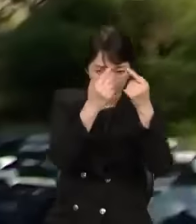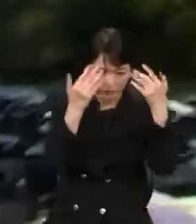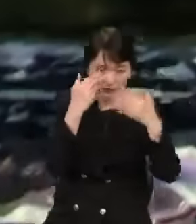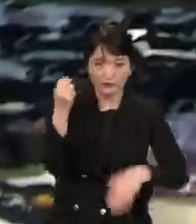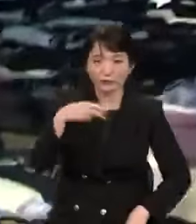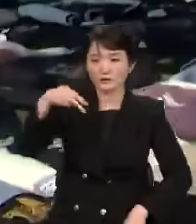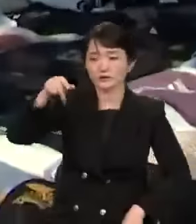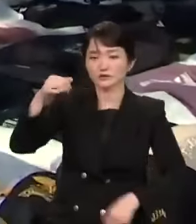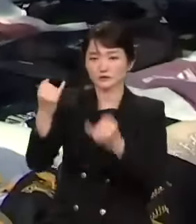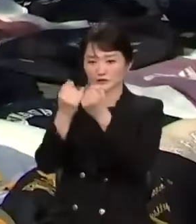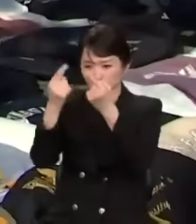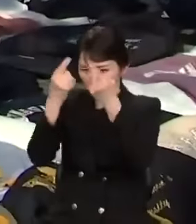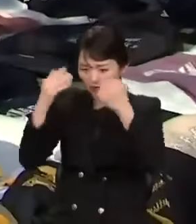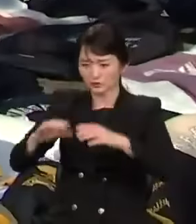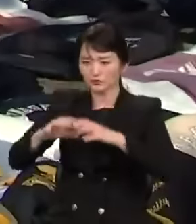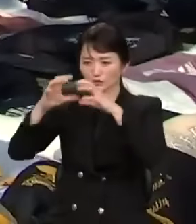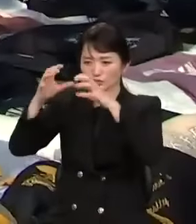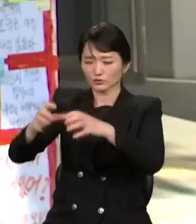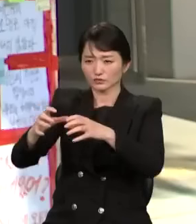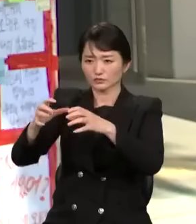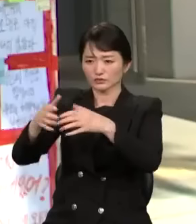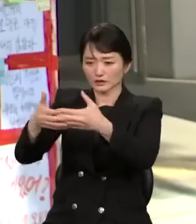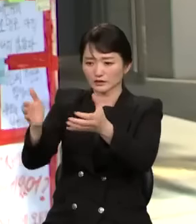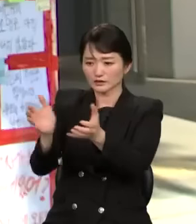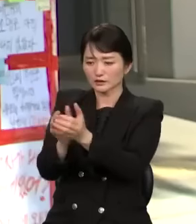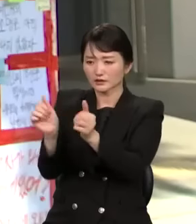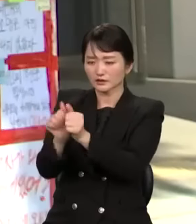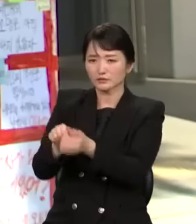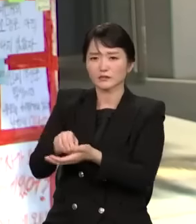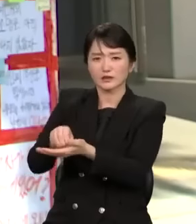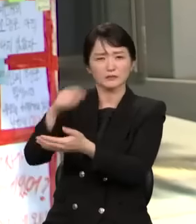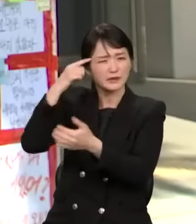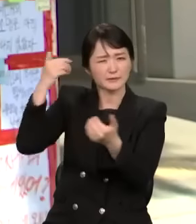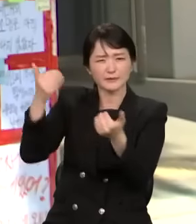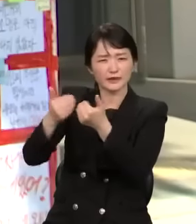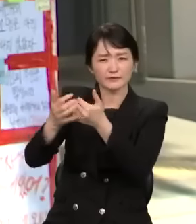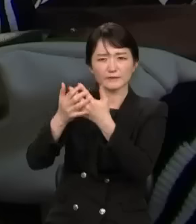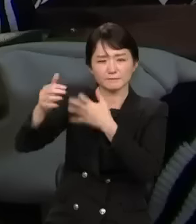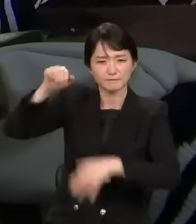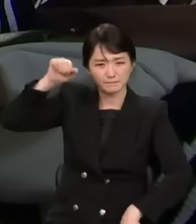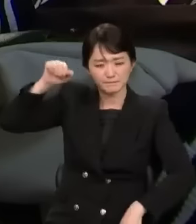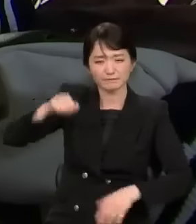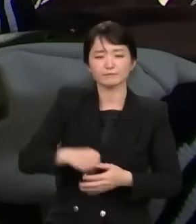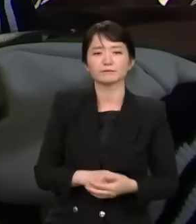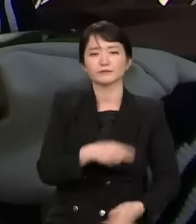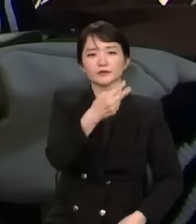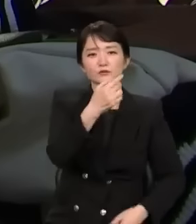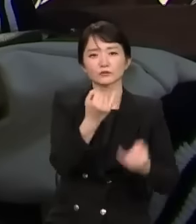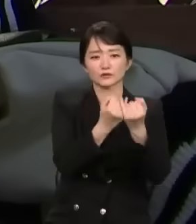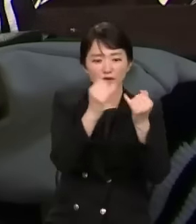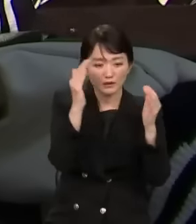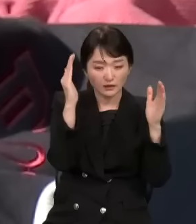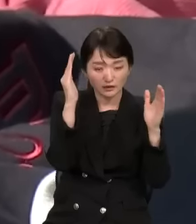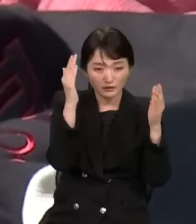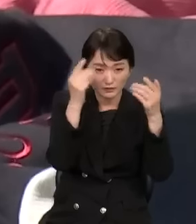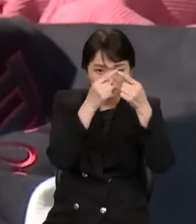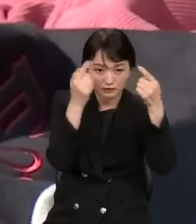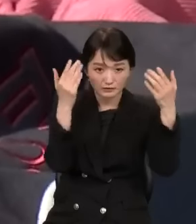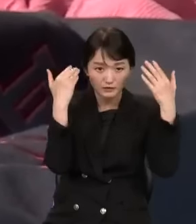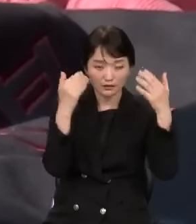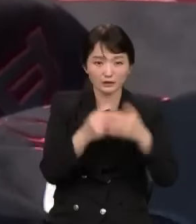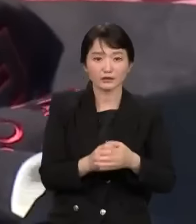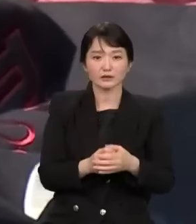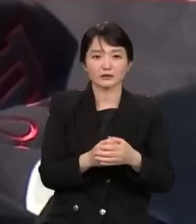성신여대도 국제학부 남학생 입학에 반대하는 집회에 나섰습니다. 한편 동덕여대 취업박람회를 주최했던